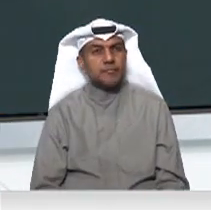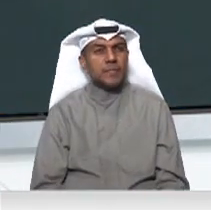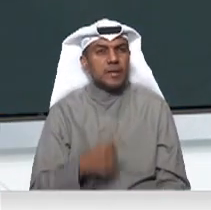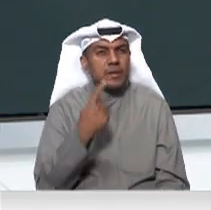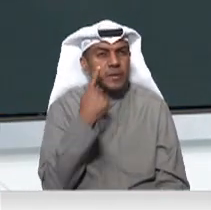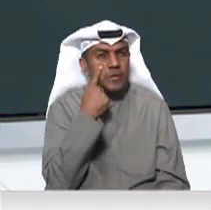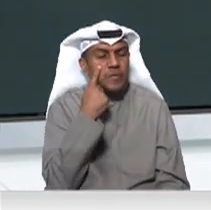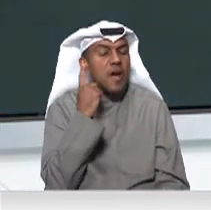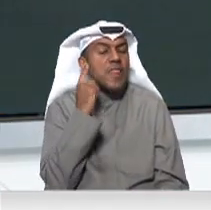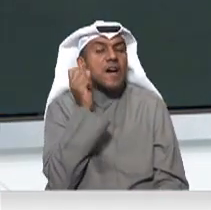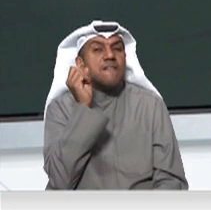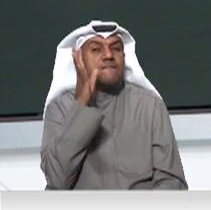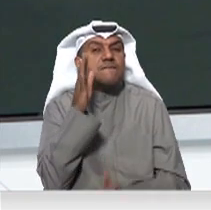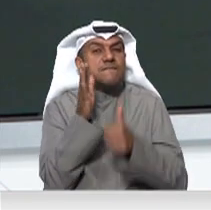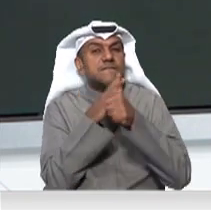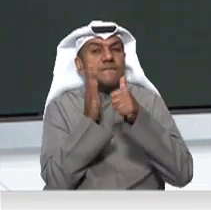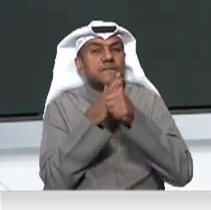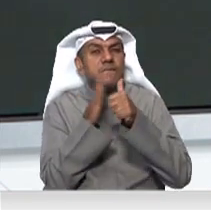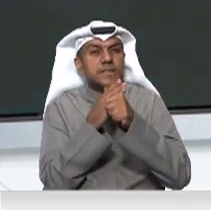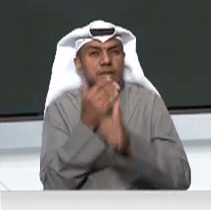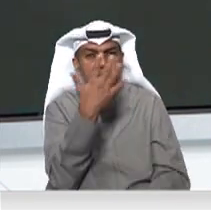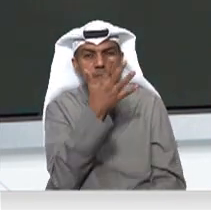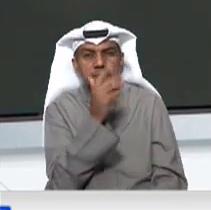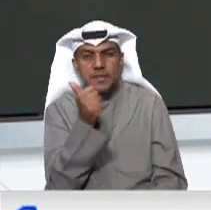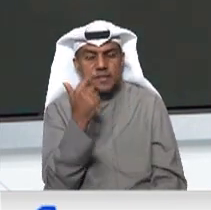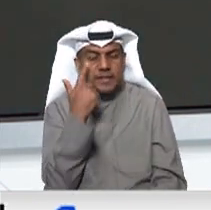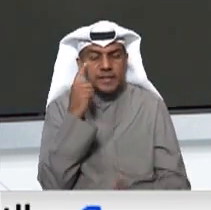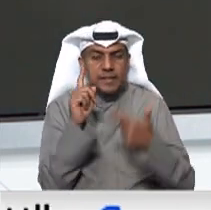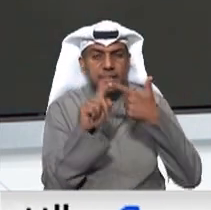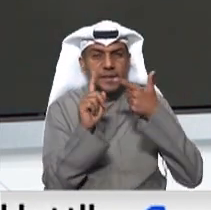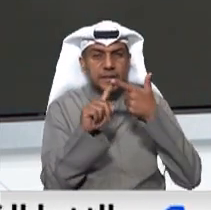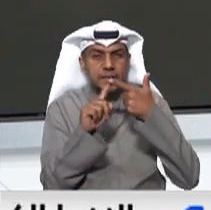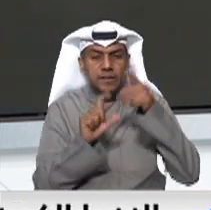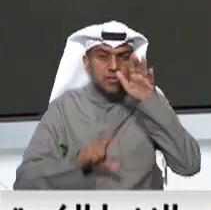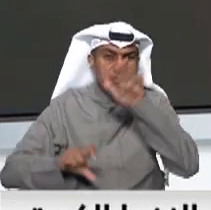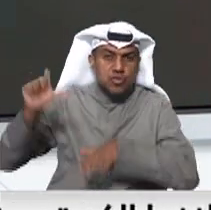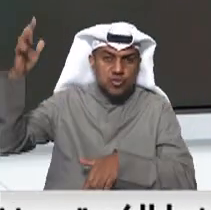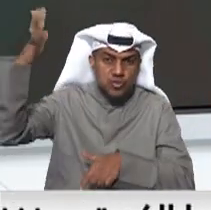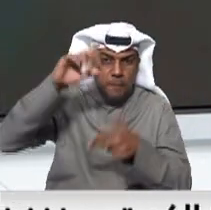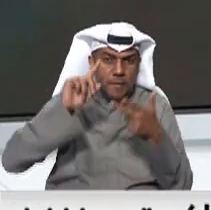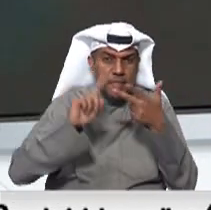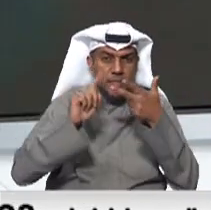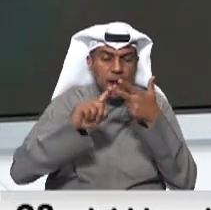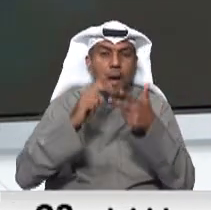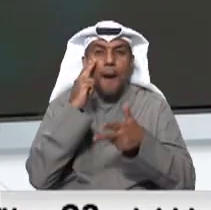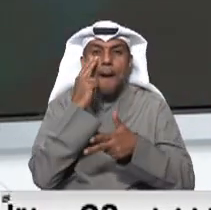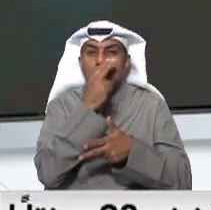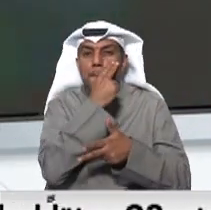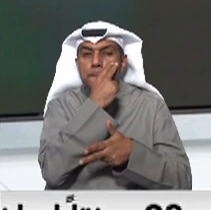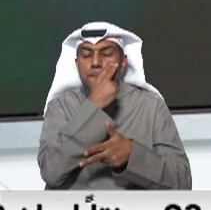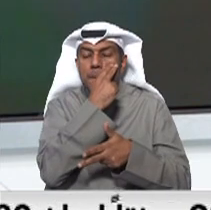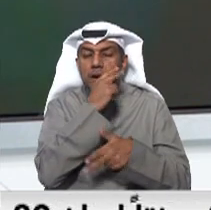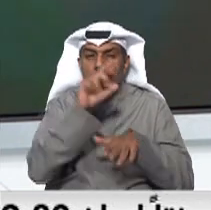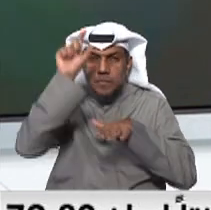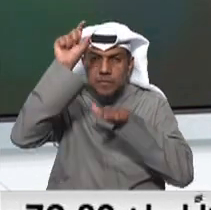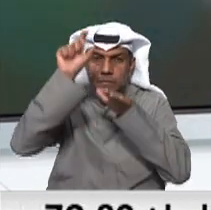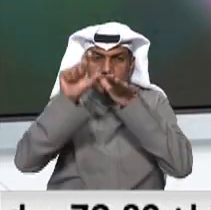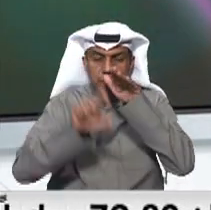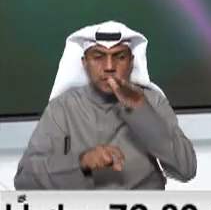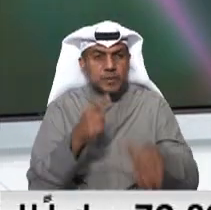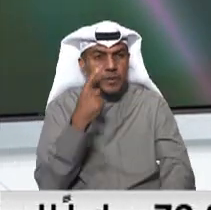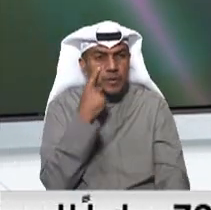التوقيت المحلي لمدينة الكويت الساعة 5:19 دقيقة، موعد شروق الشمس الساعة 6:43، موعد أذان المغرب